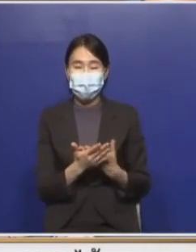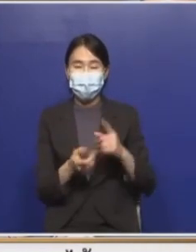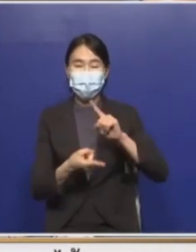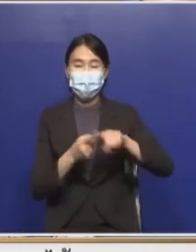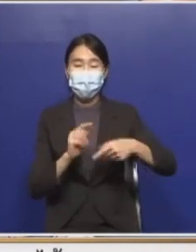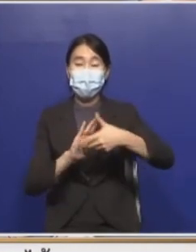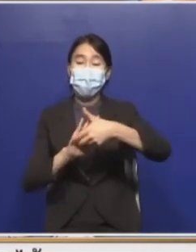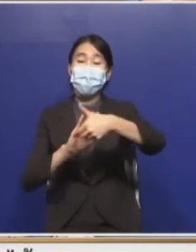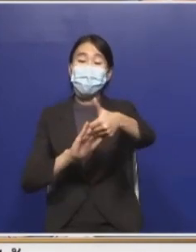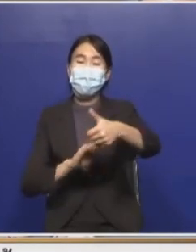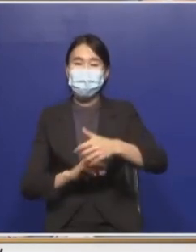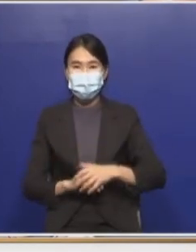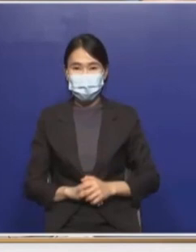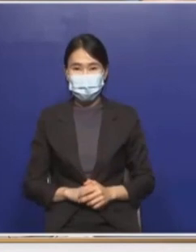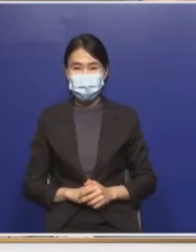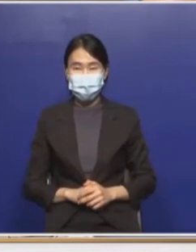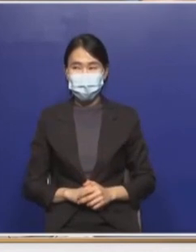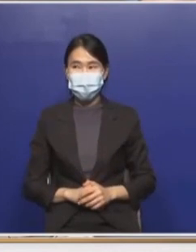ไม่หายนะครับงบประมาณ